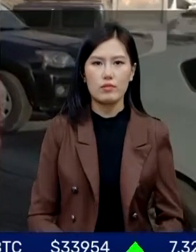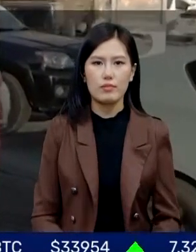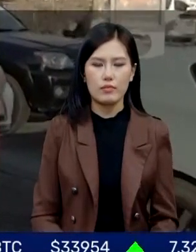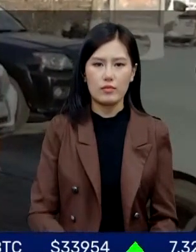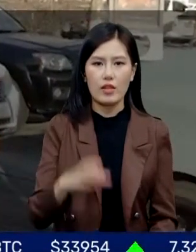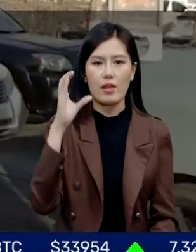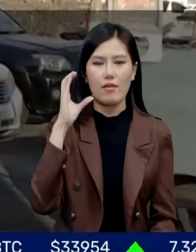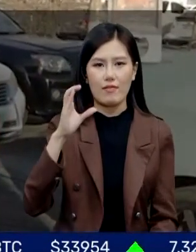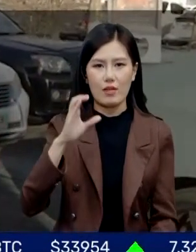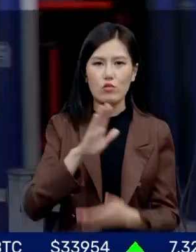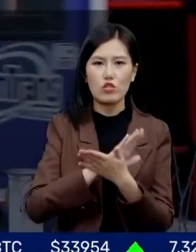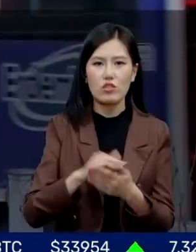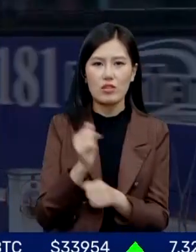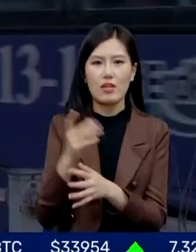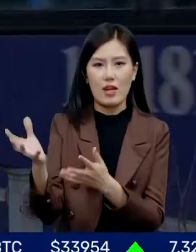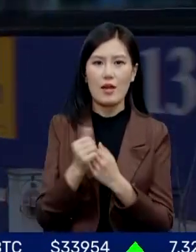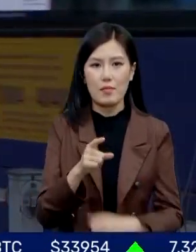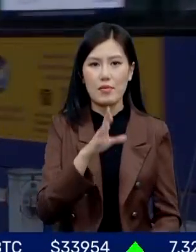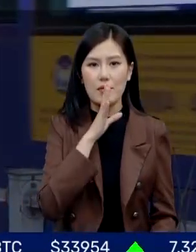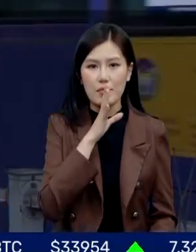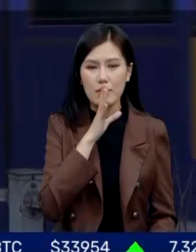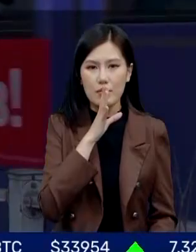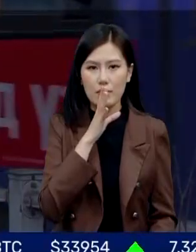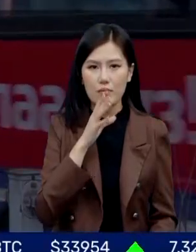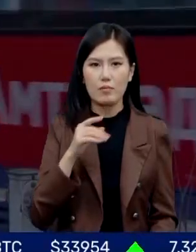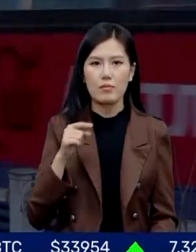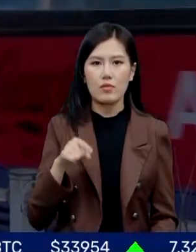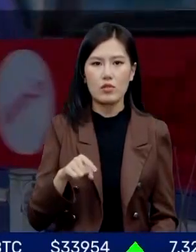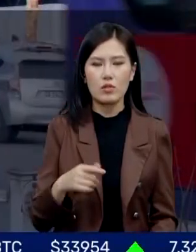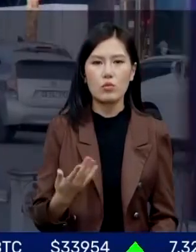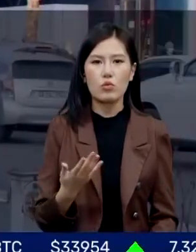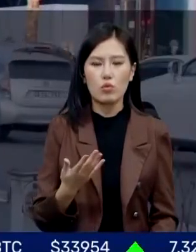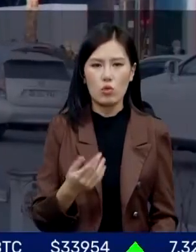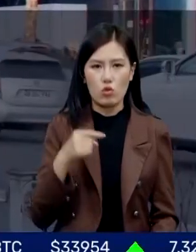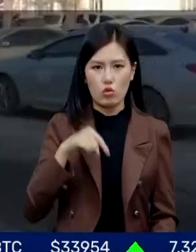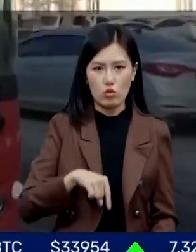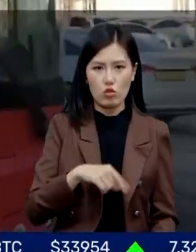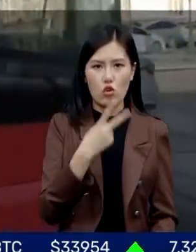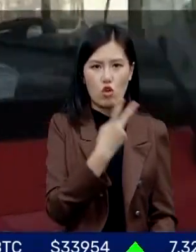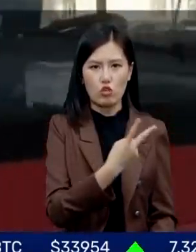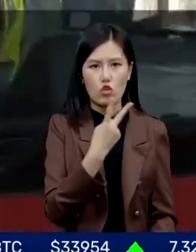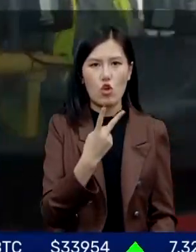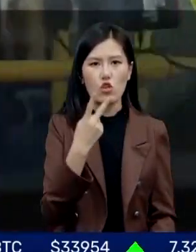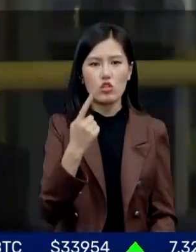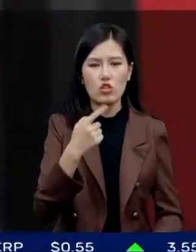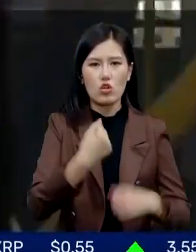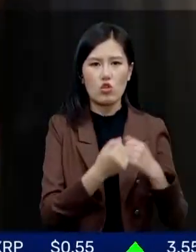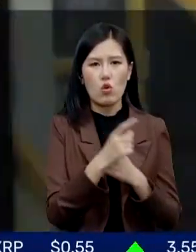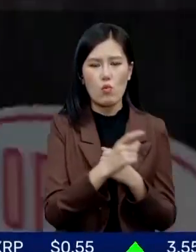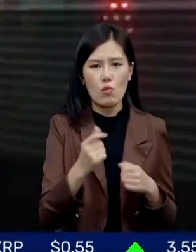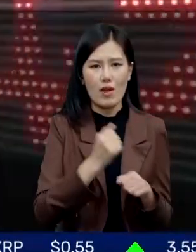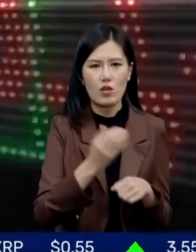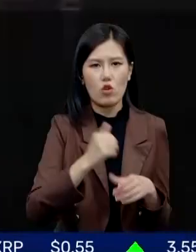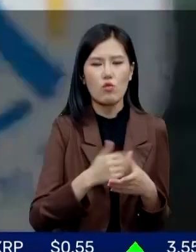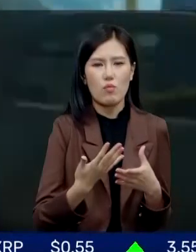Нийтийн тээврийн парк шинжилгээс гадна жолооч нарын цалин хувьс ажиллах хүчний нөөцийг баримтлах ёстой гэлээ. Өнөөдрийн байдлаар 221 жолоочийн хорондоо сул байна. Жолооч нарын гар